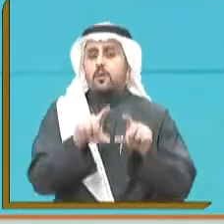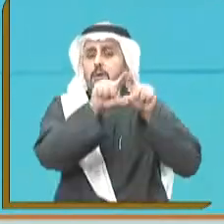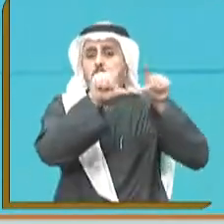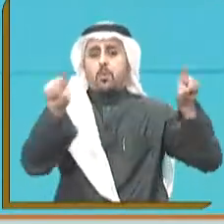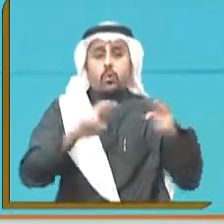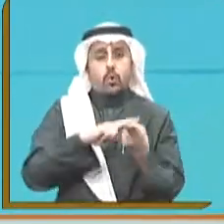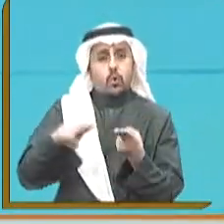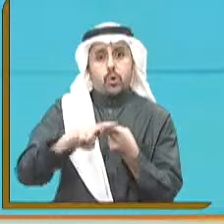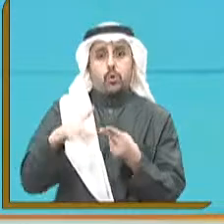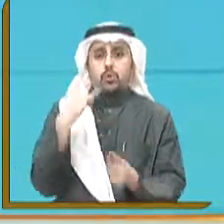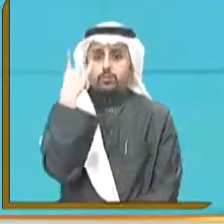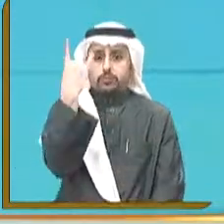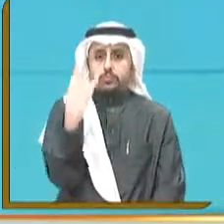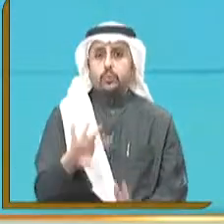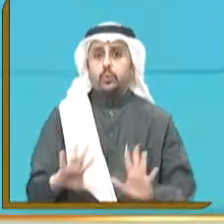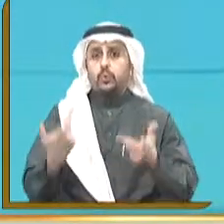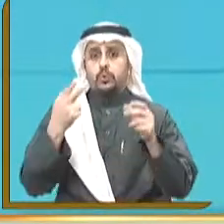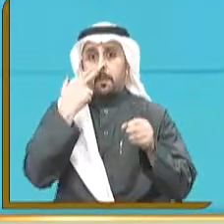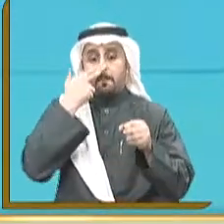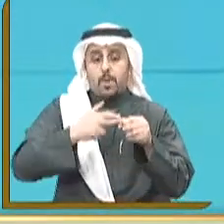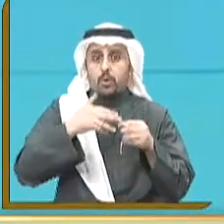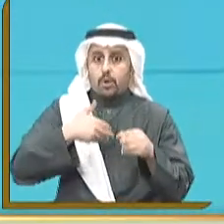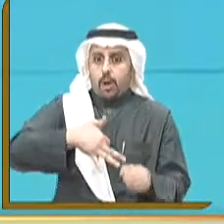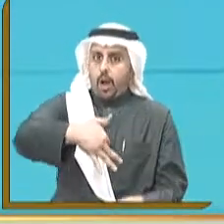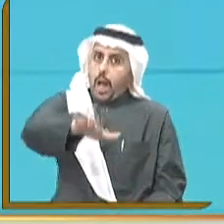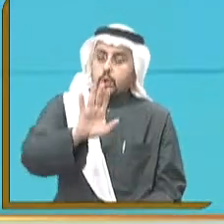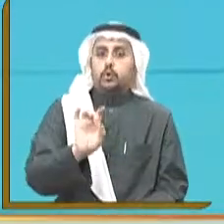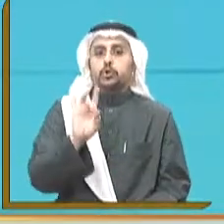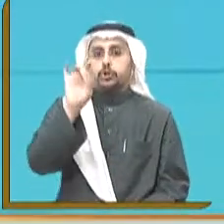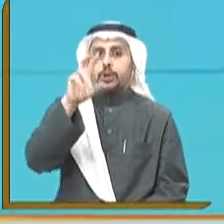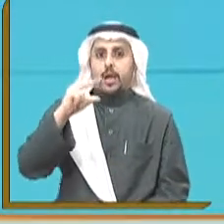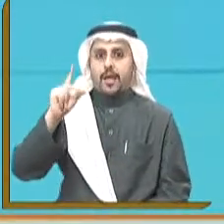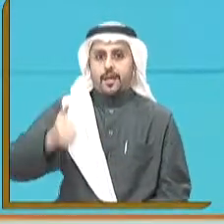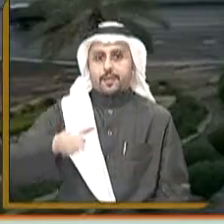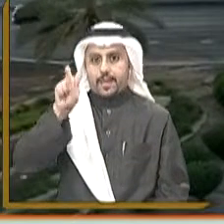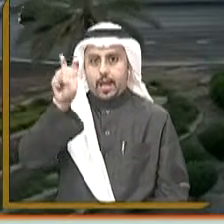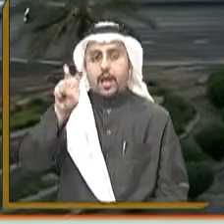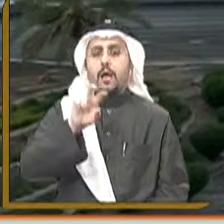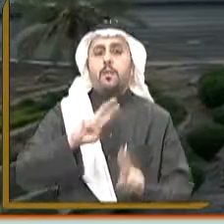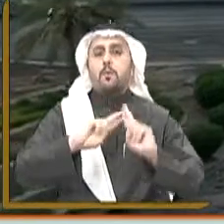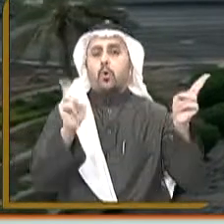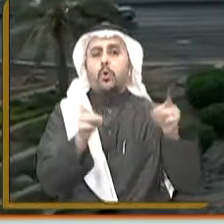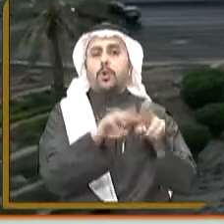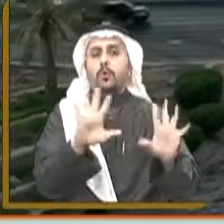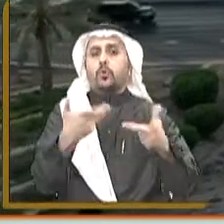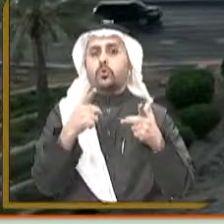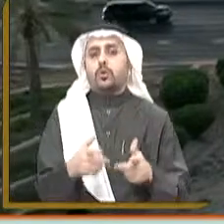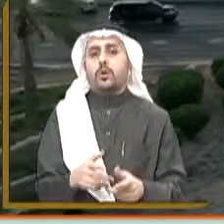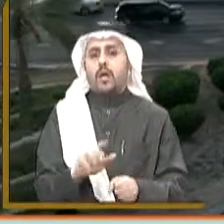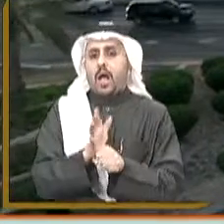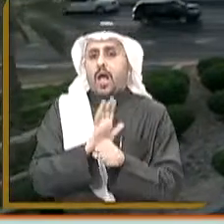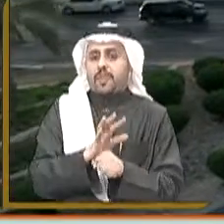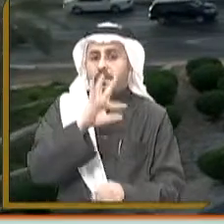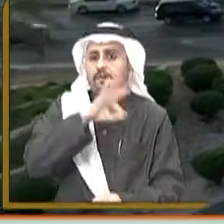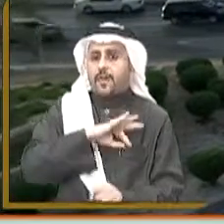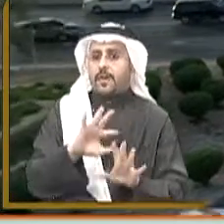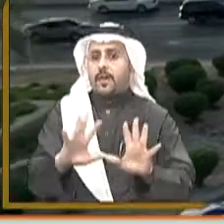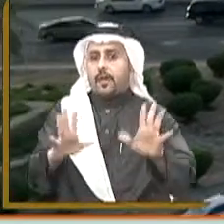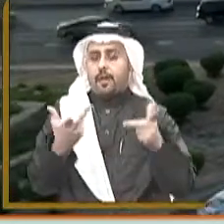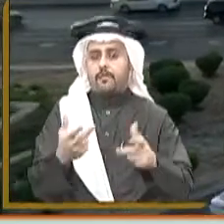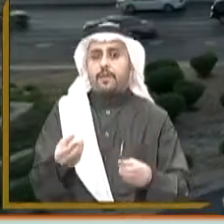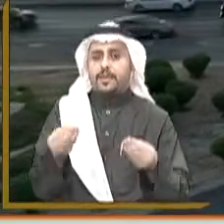حلول تكاملية لطاقة مستدامة، حيث يتطرق المؤتمر في هذه النسخة إلى أثر الاستدامة والطاقة